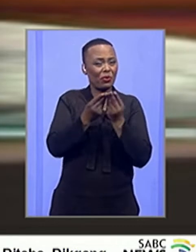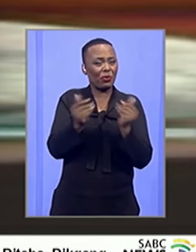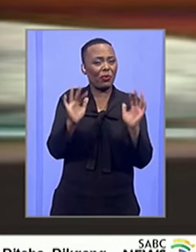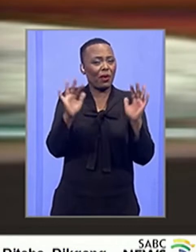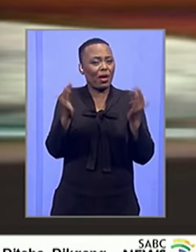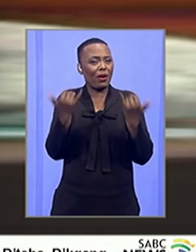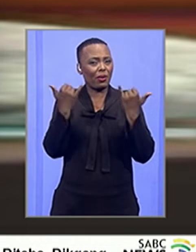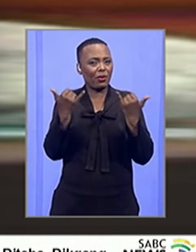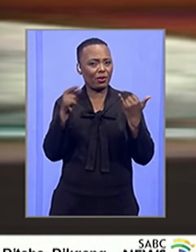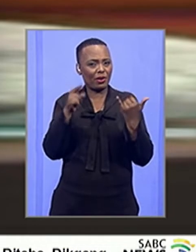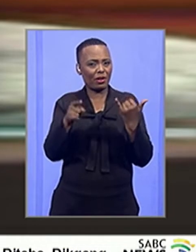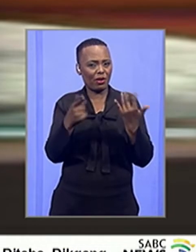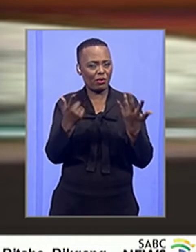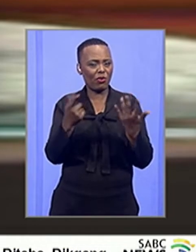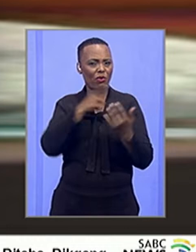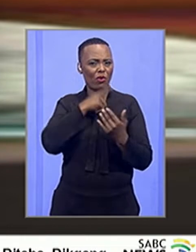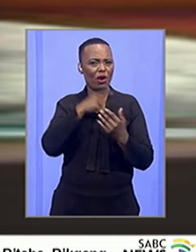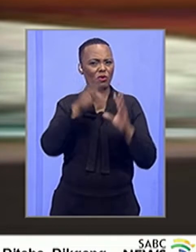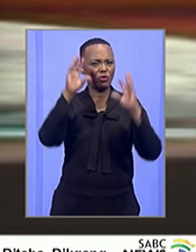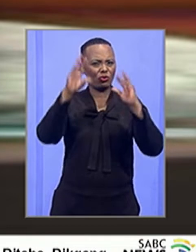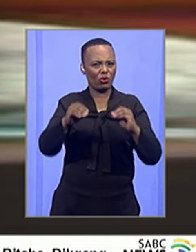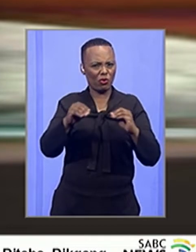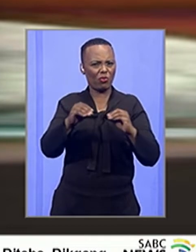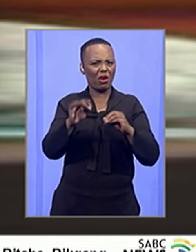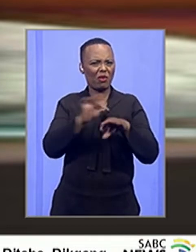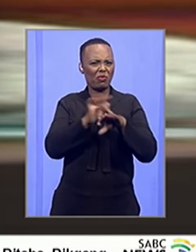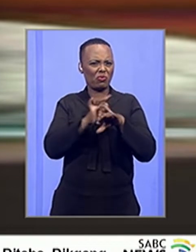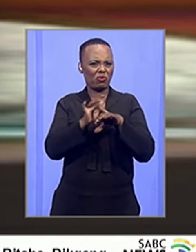molao a tshwanetseng go se dira go fedisa thobaboroko ye.